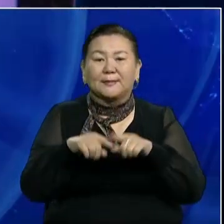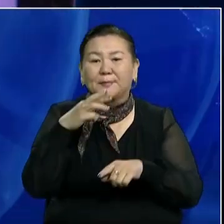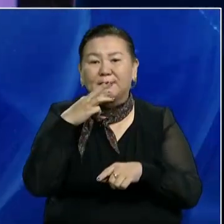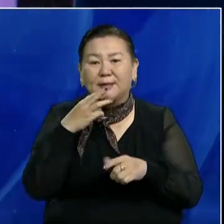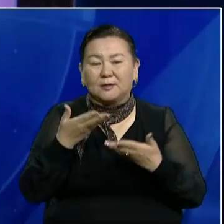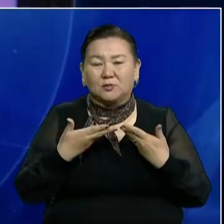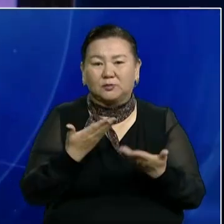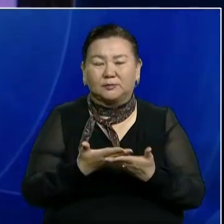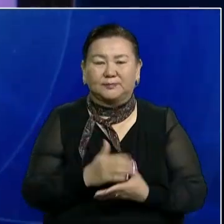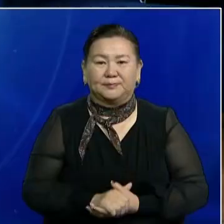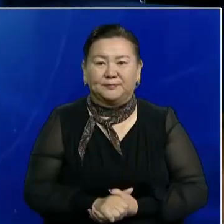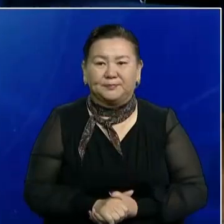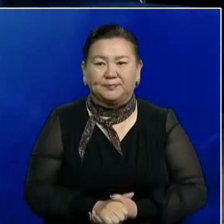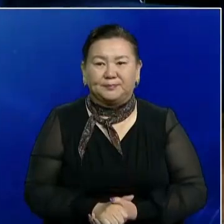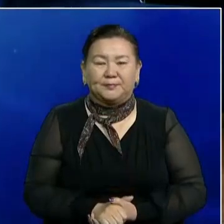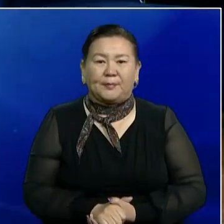мэдээлэхгүй.